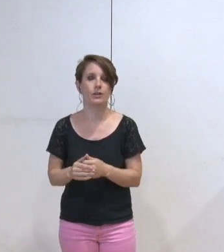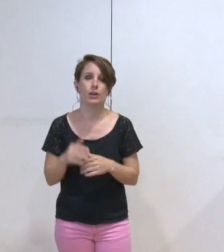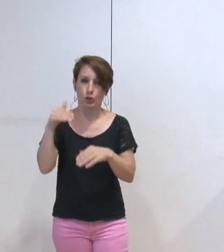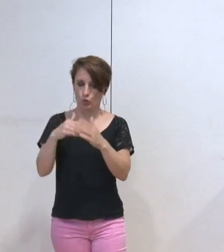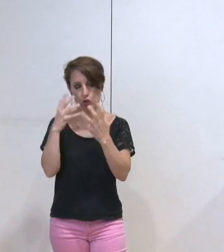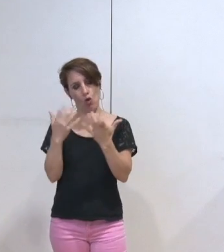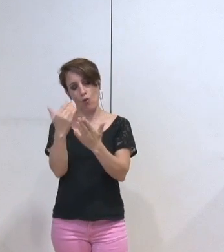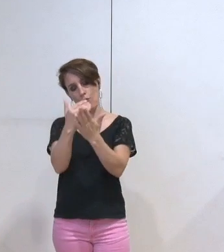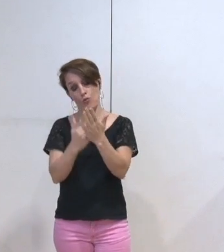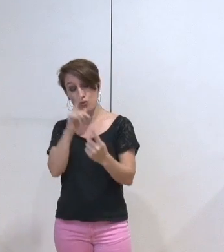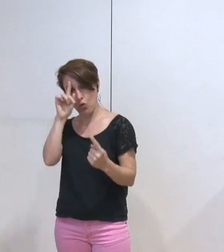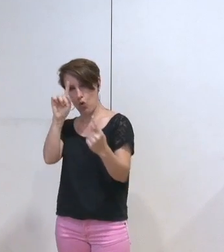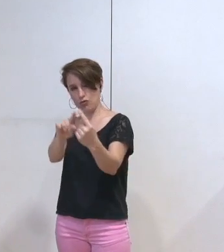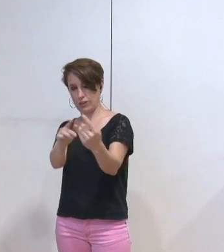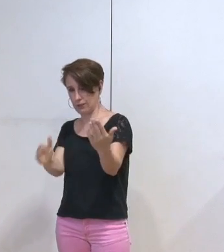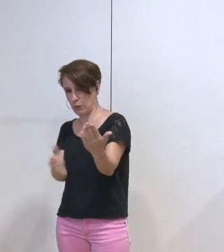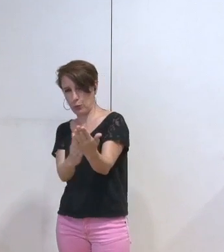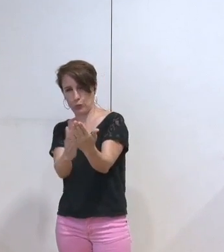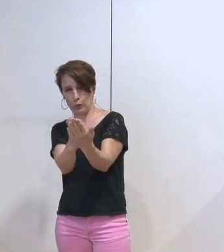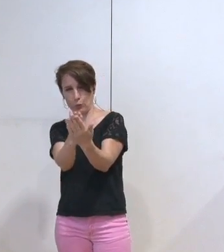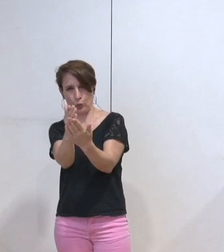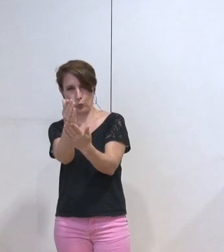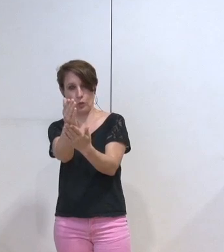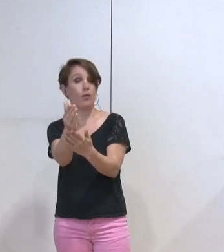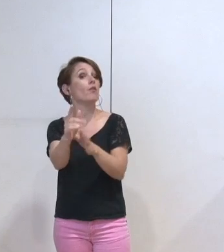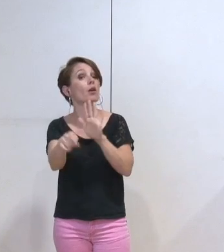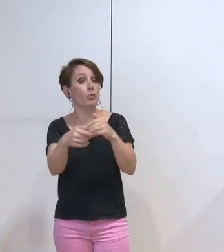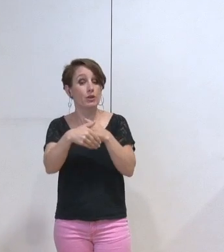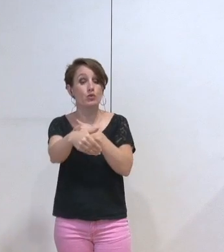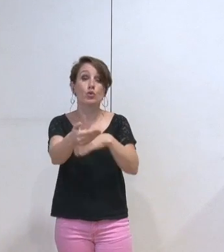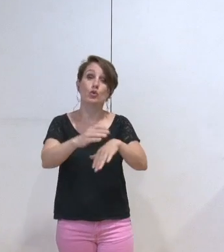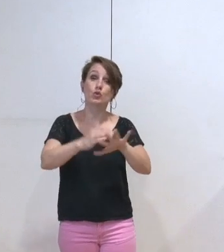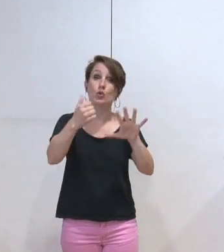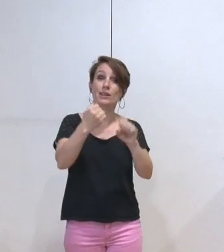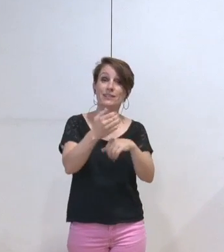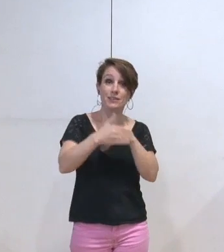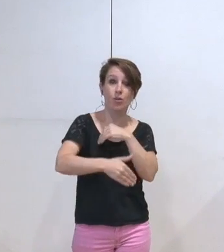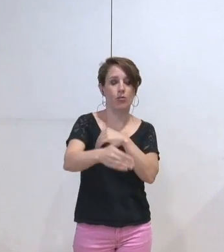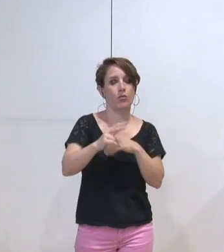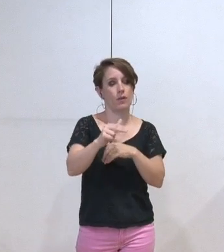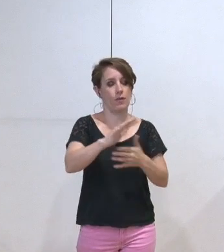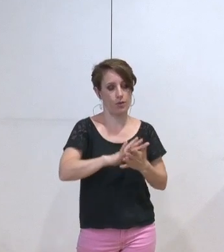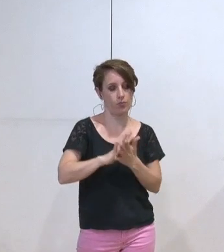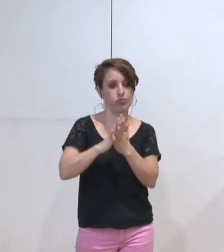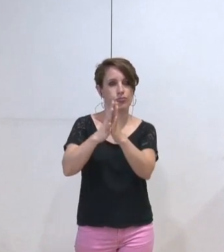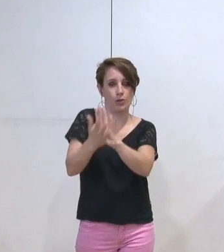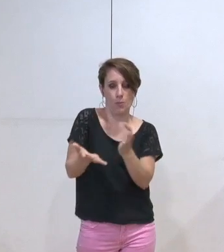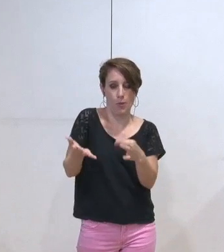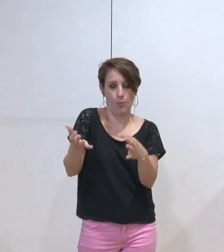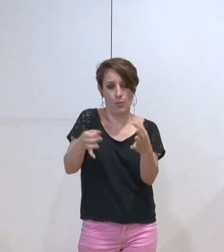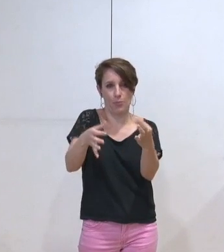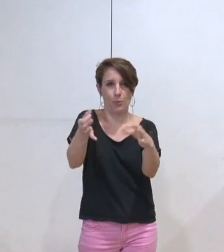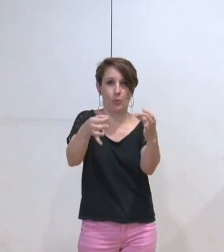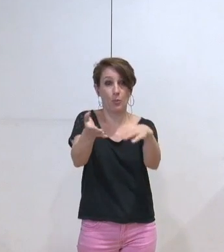actions il a vocation à évoluer au cours du mandat pour prendre une forme plus globale de l'action sociale municipale je